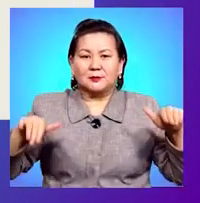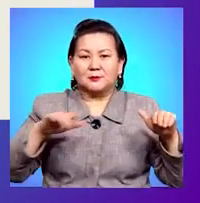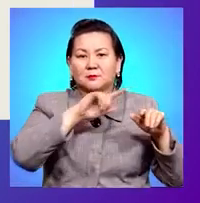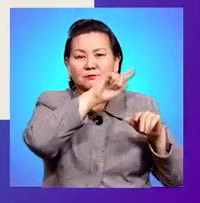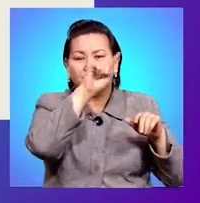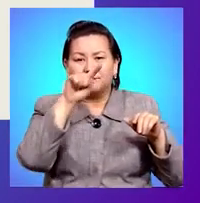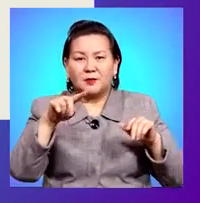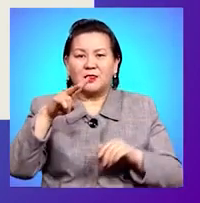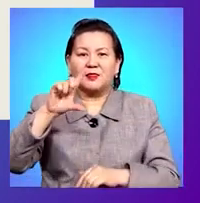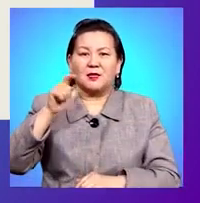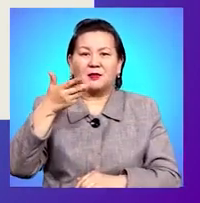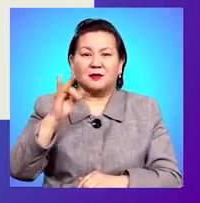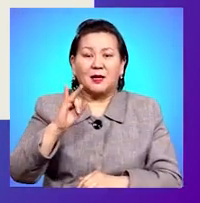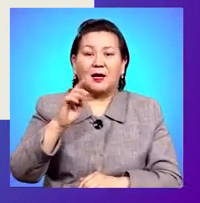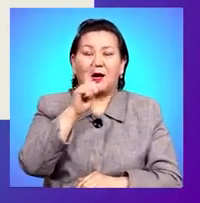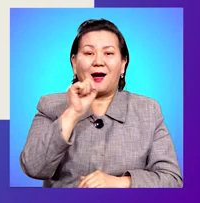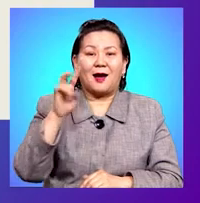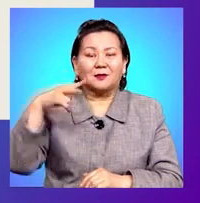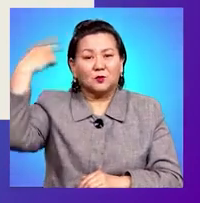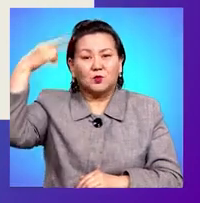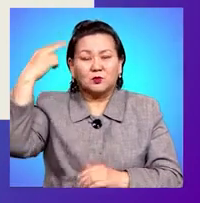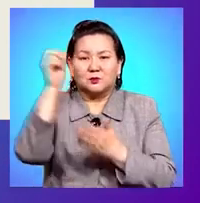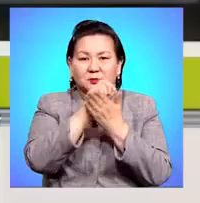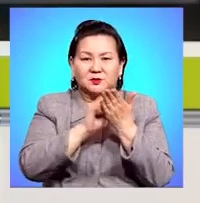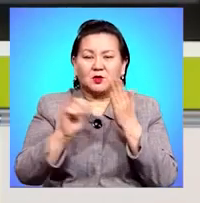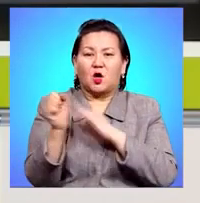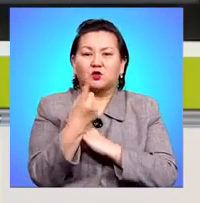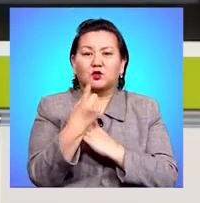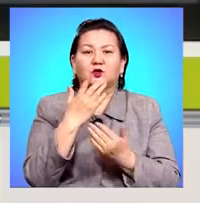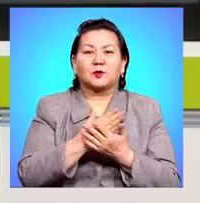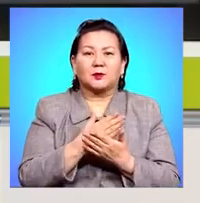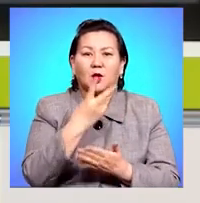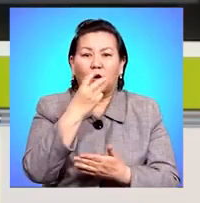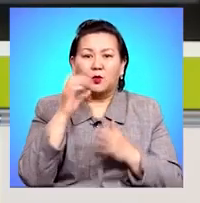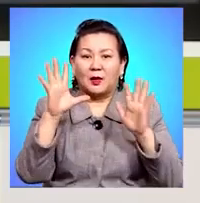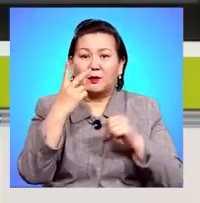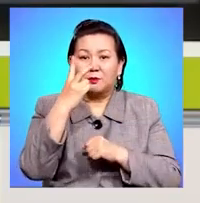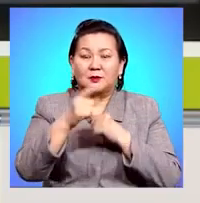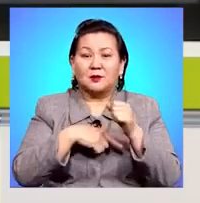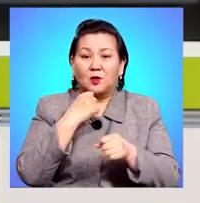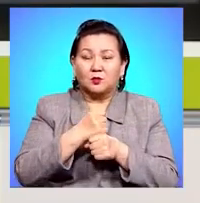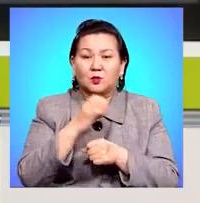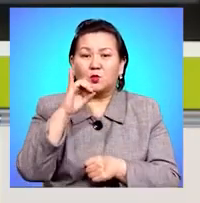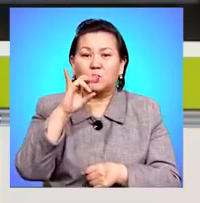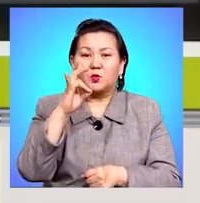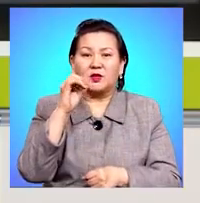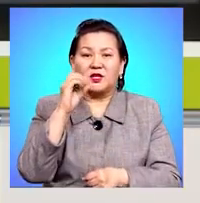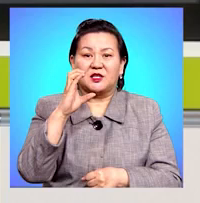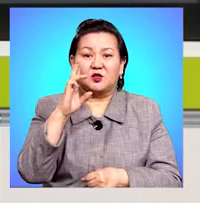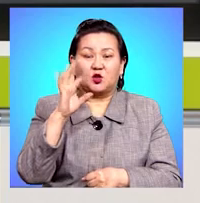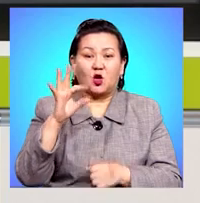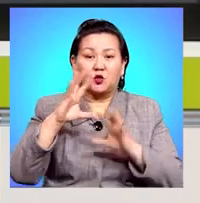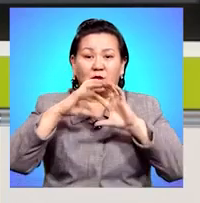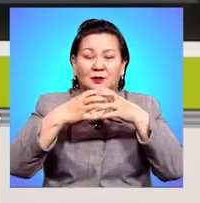хүртэлх үеийг хамарснараа энэхүү дурсгал төчөг онцлогтой юм а. Ингээд 2011 онд ЮНЕСКОгийн одоо дэлхийн